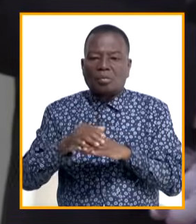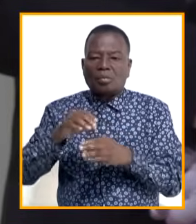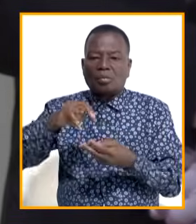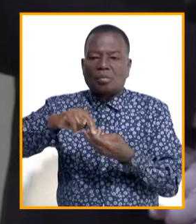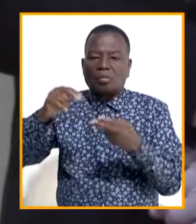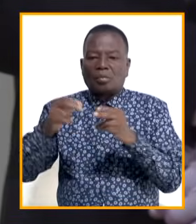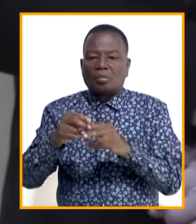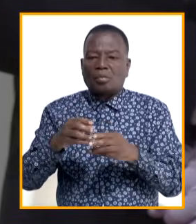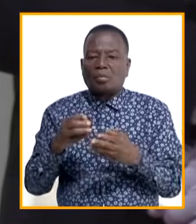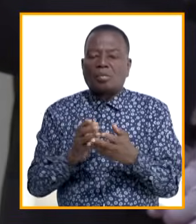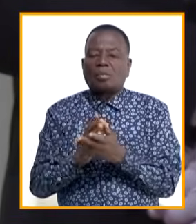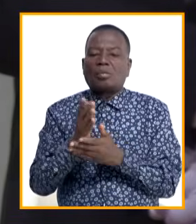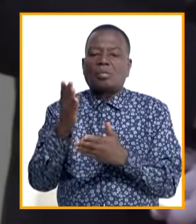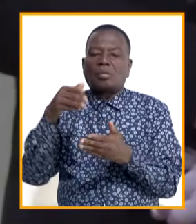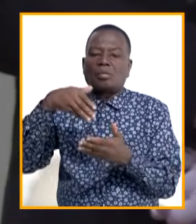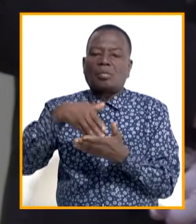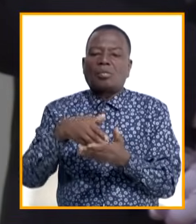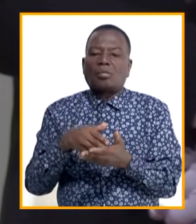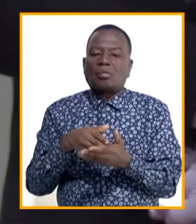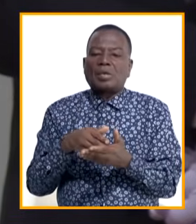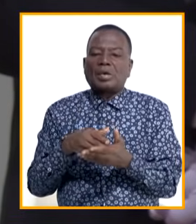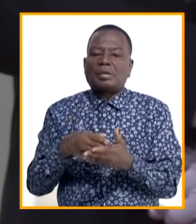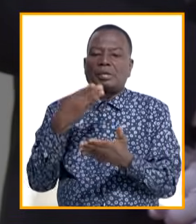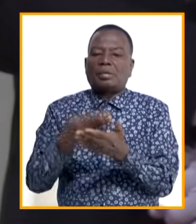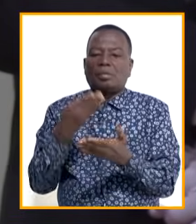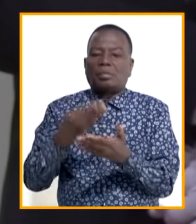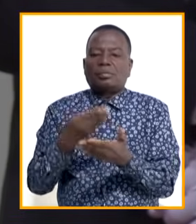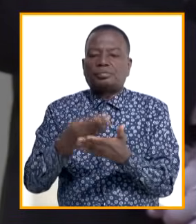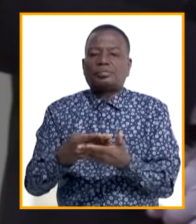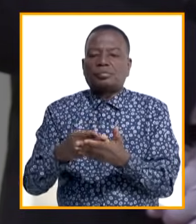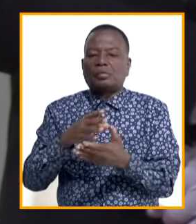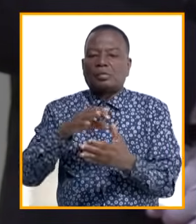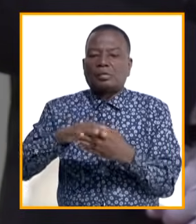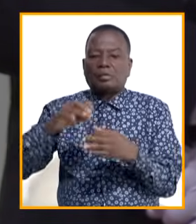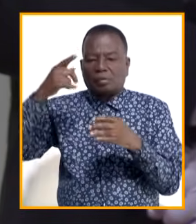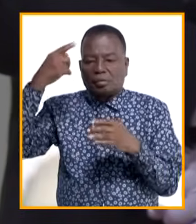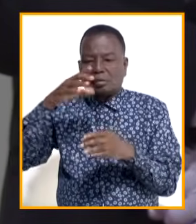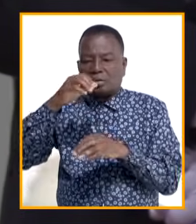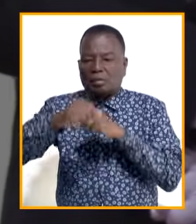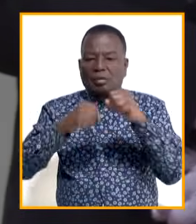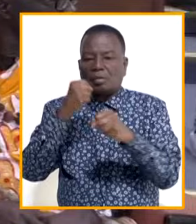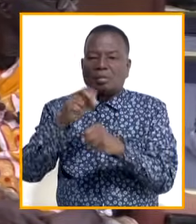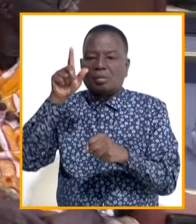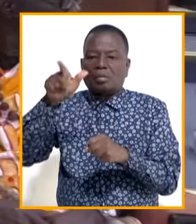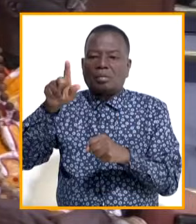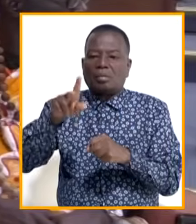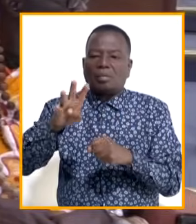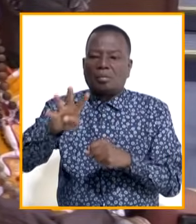numériques et bien entendu le projet de loi de finances portant budget de l'État pour l'année